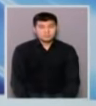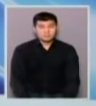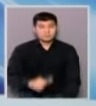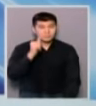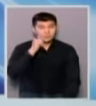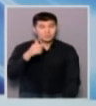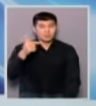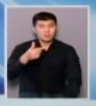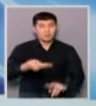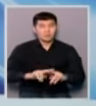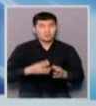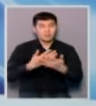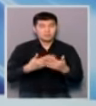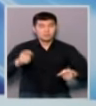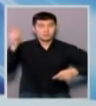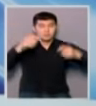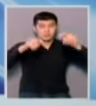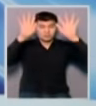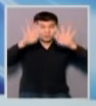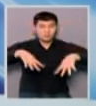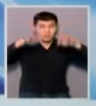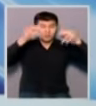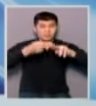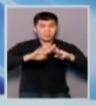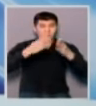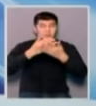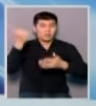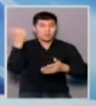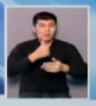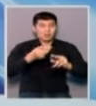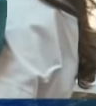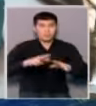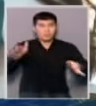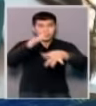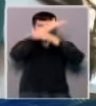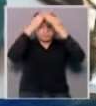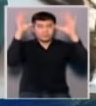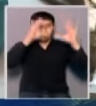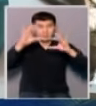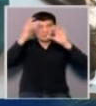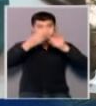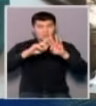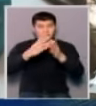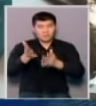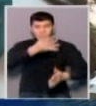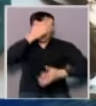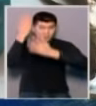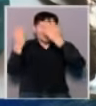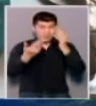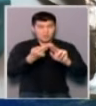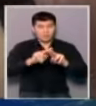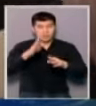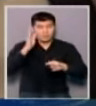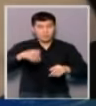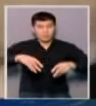Ертең Атырауда нөсерлі жаңбыр жауады. Синоптиктердің болжауынша апта бойына аспанды бұлт орлайды. Кей жерлерде шаңды дауыл болуы